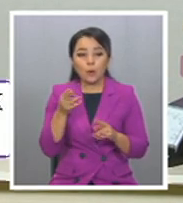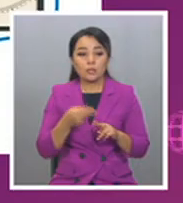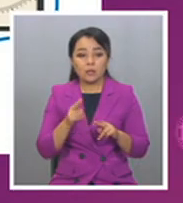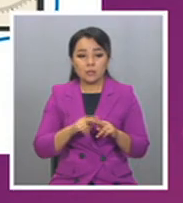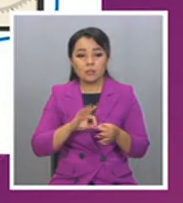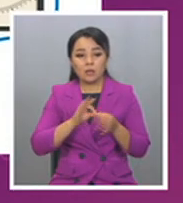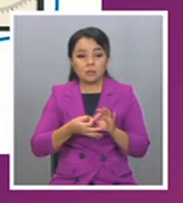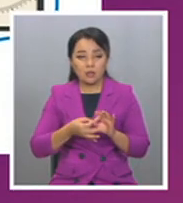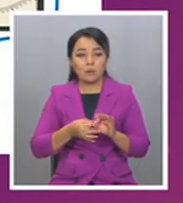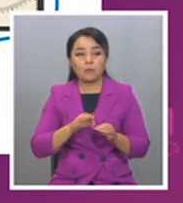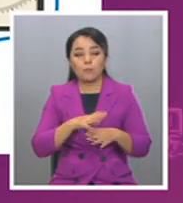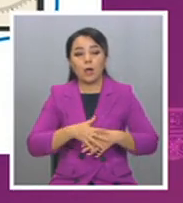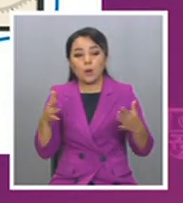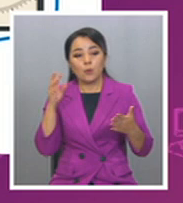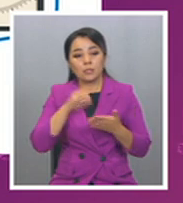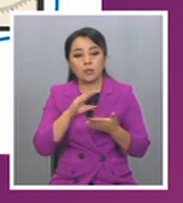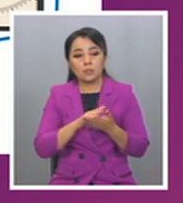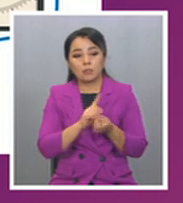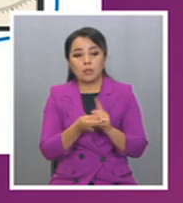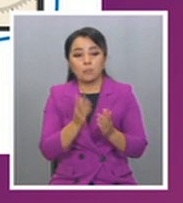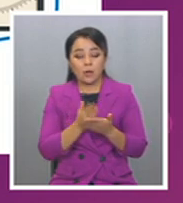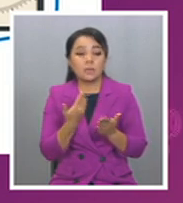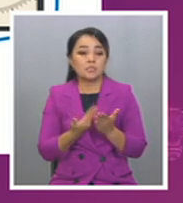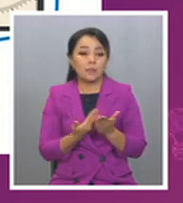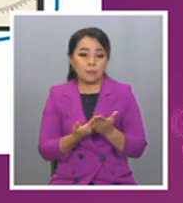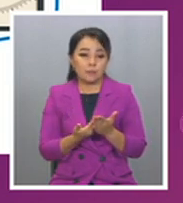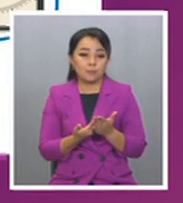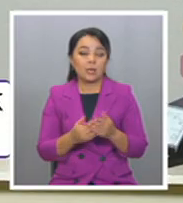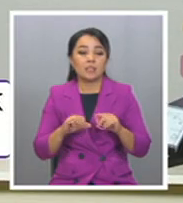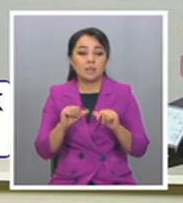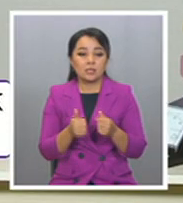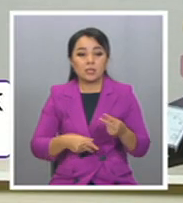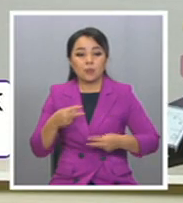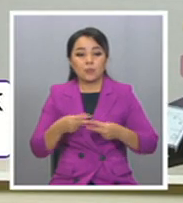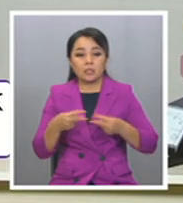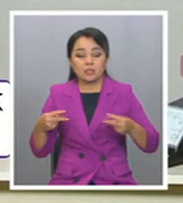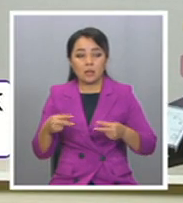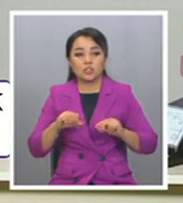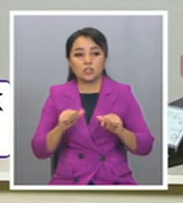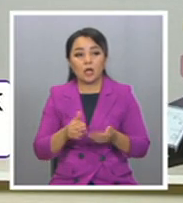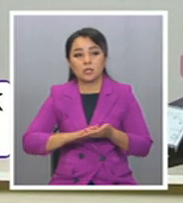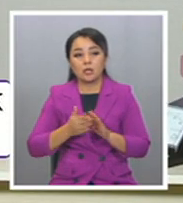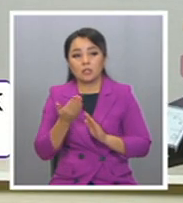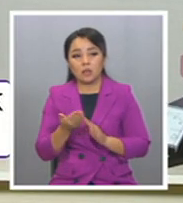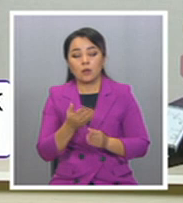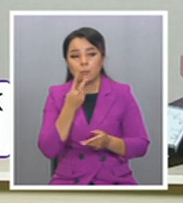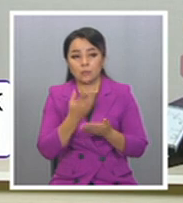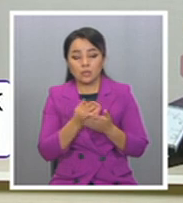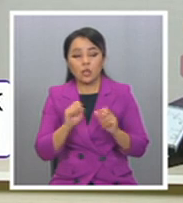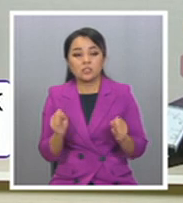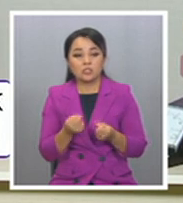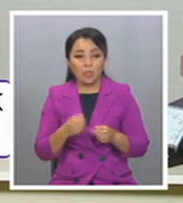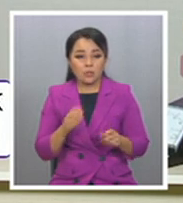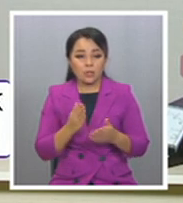кинетикалық энергия максимум мәніне ие болады. Себебі, дене тепе-теңдік жағдайдан өткен кезде, ол жердегі жылдамдық V тең